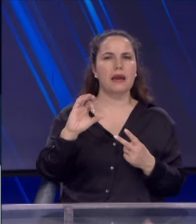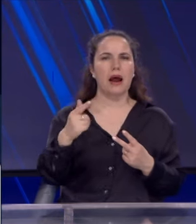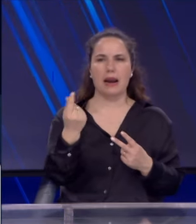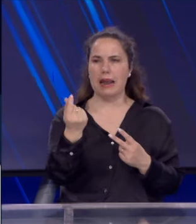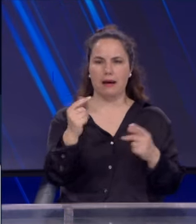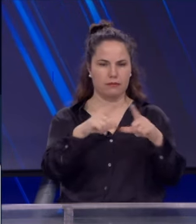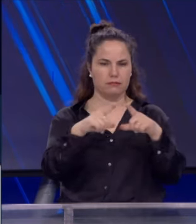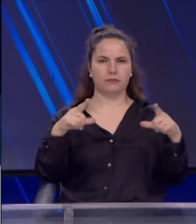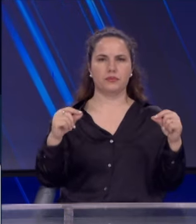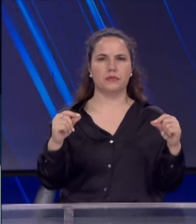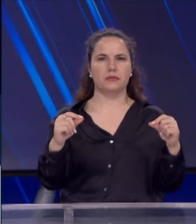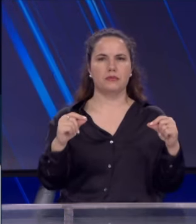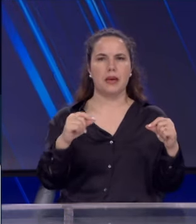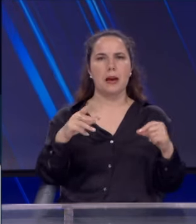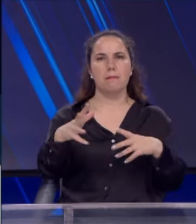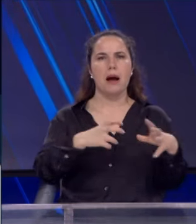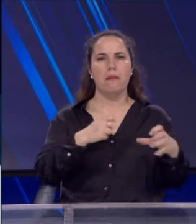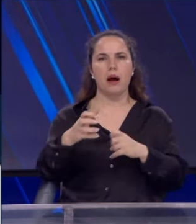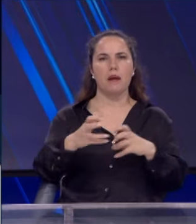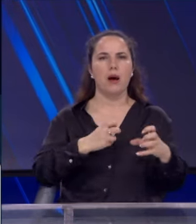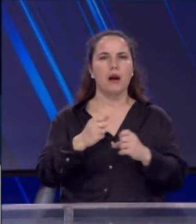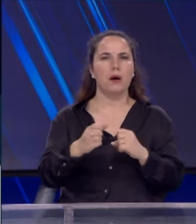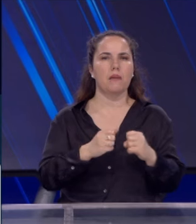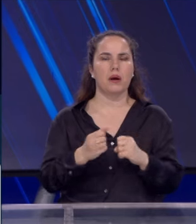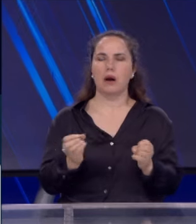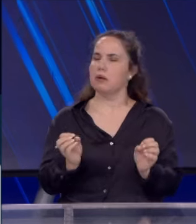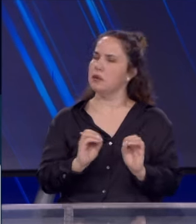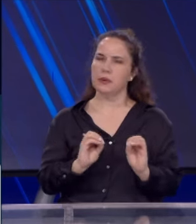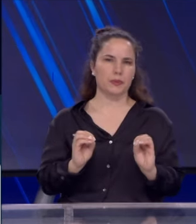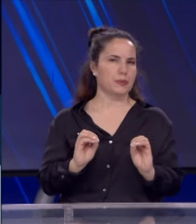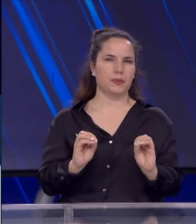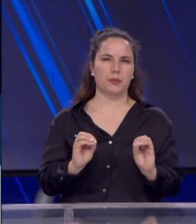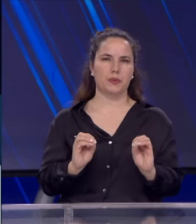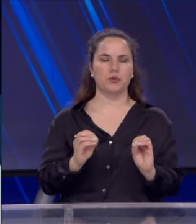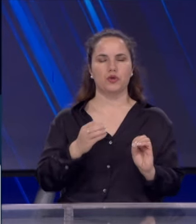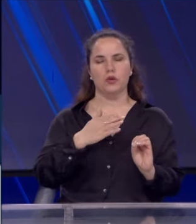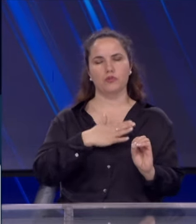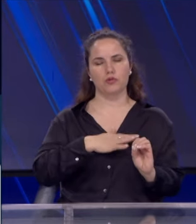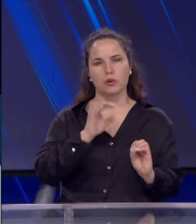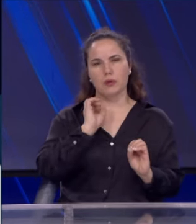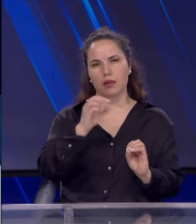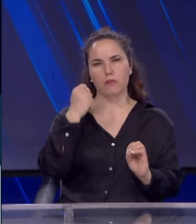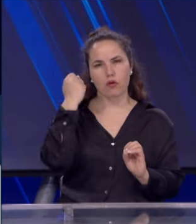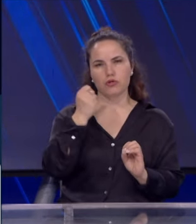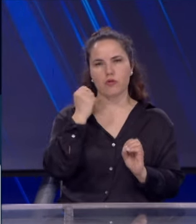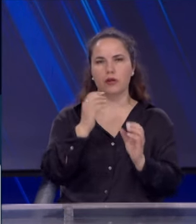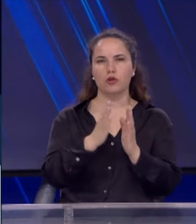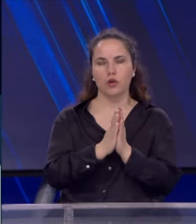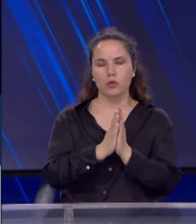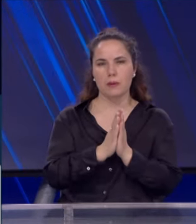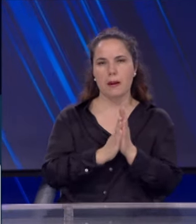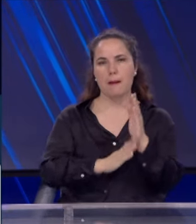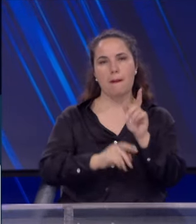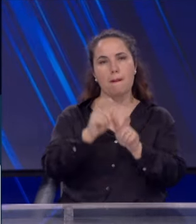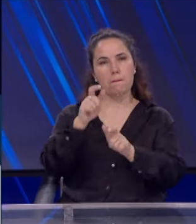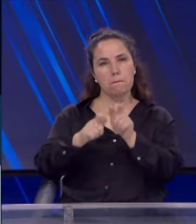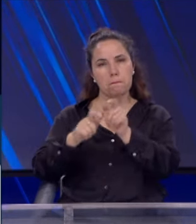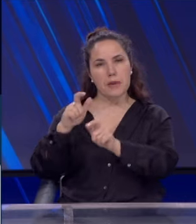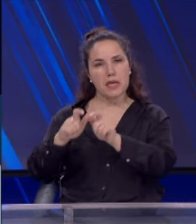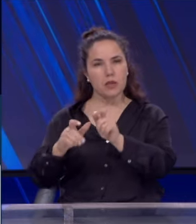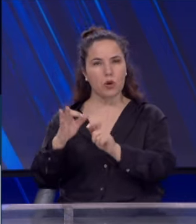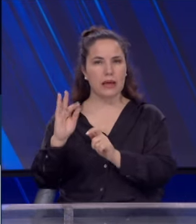që e transportonte për të shpërndar pagesat sociale nga Serbia. Ne kërkojmë nga autoritetet e Kosovës të sigurojnë që individet për të cilët janë menduar